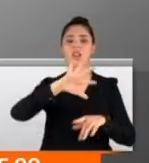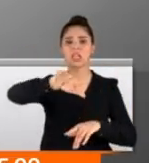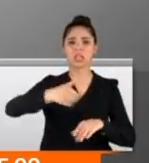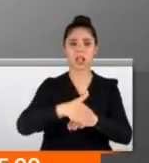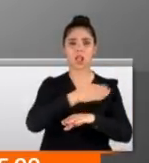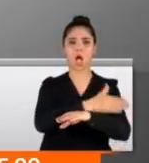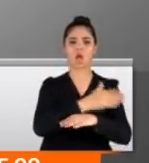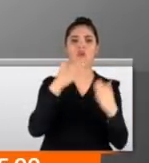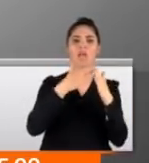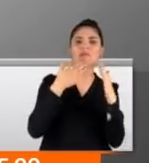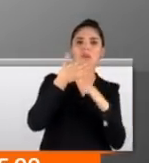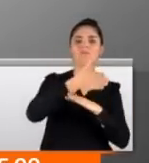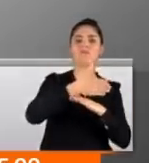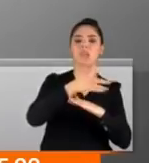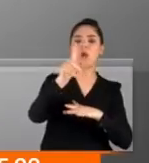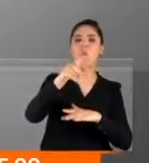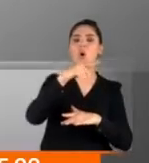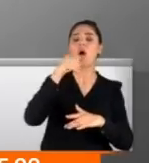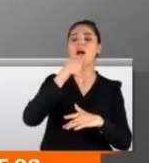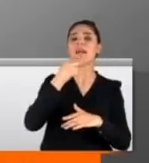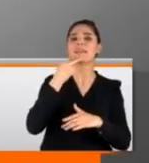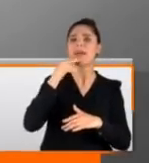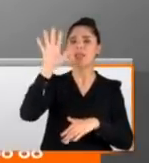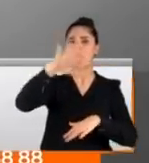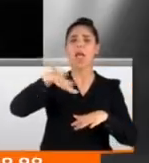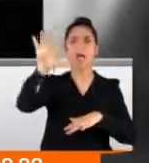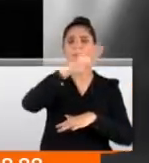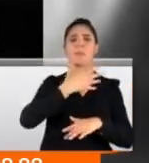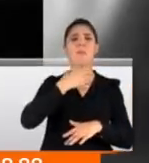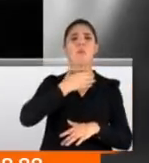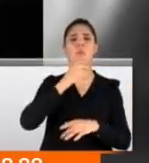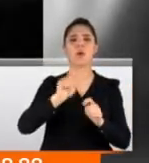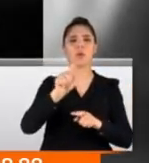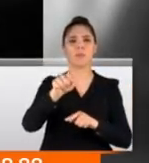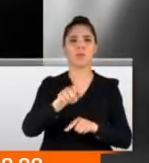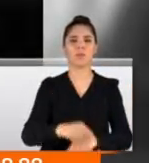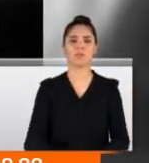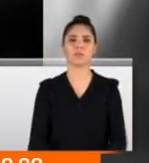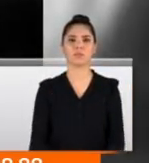bir şekilde içeri girip savunmasız kurbanlarını boğarak öldürüyordu.